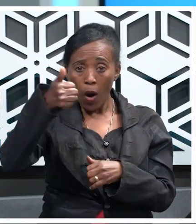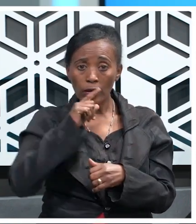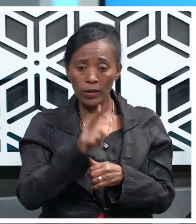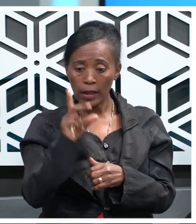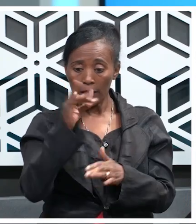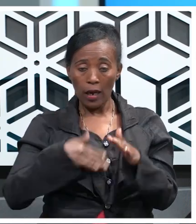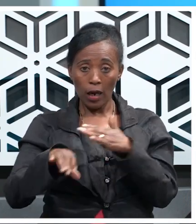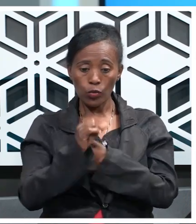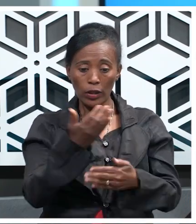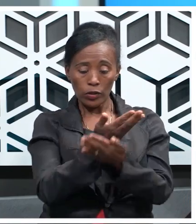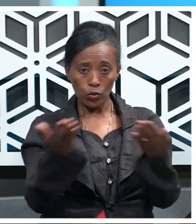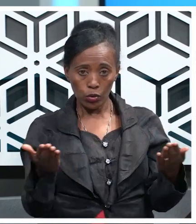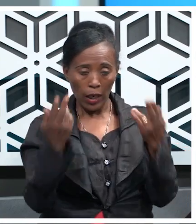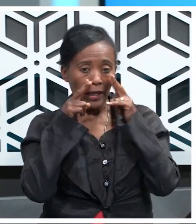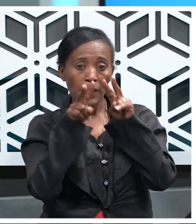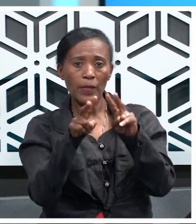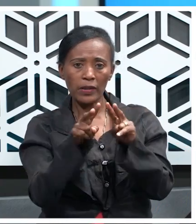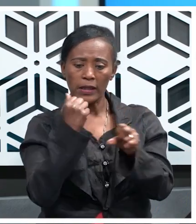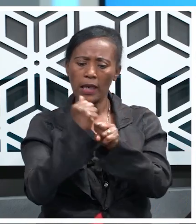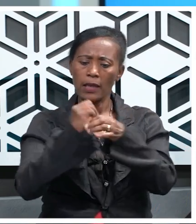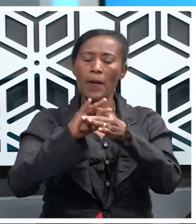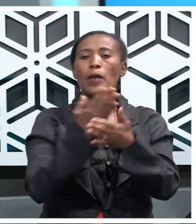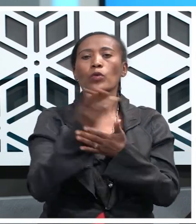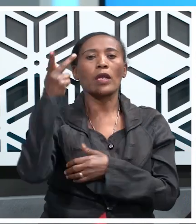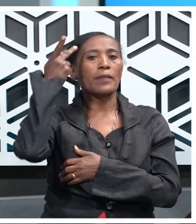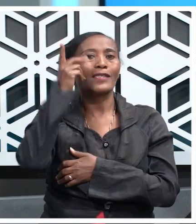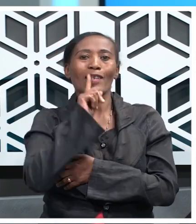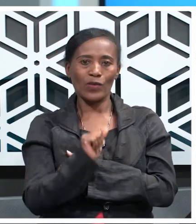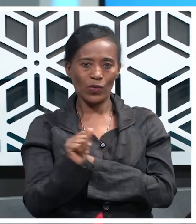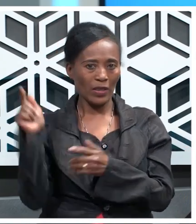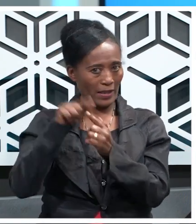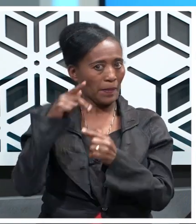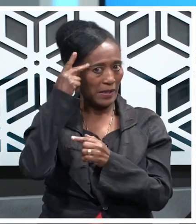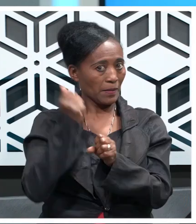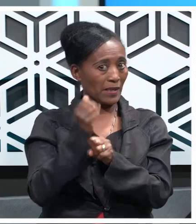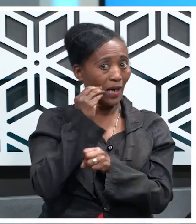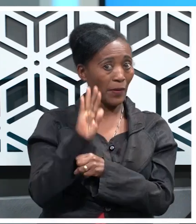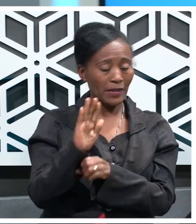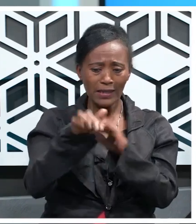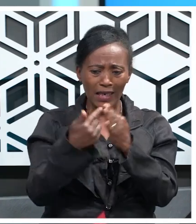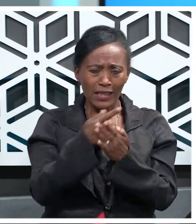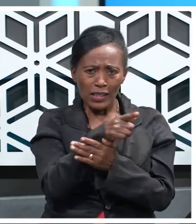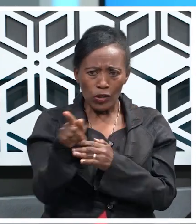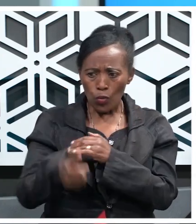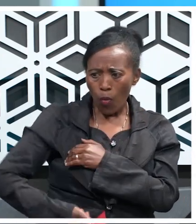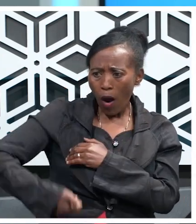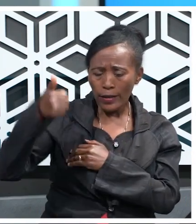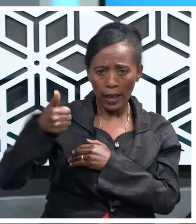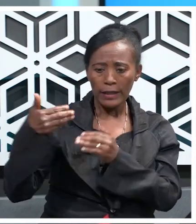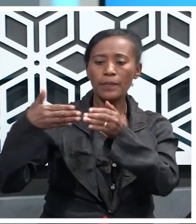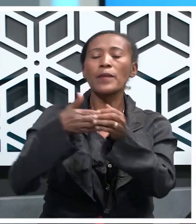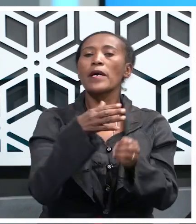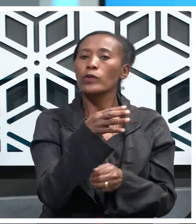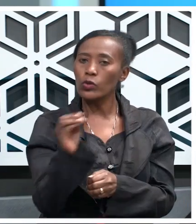እንግዲህ በዋናነት የአካል ጉዳተኞችን ጉዳይ የሚመለከተው የሰራተኛና ማህበራዊ ጉዳይ ነው እንደ ሚኒስቴር መስሪያ ቤት። ስለዚህ እነሱ